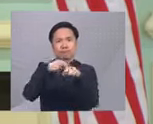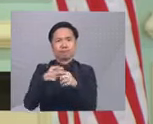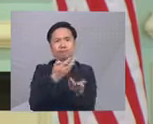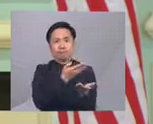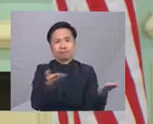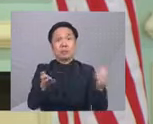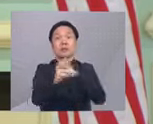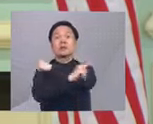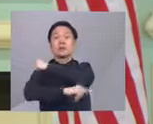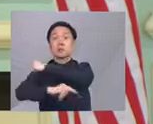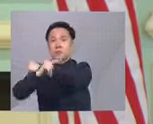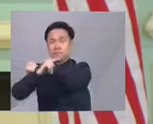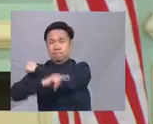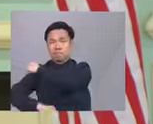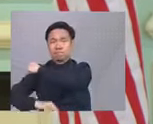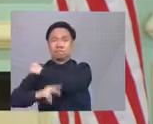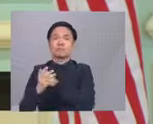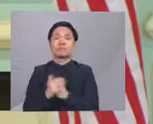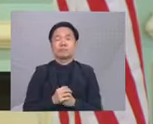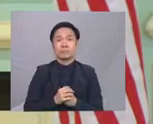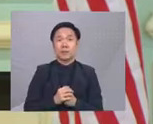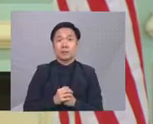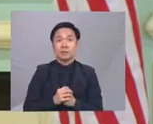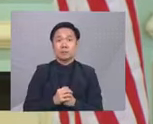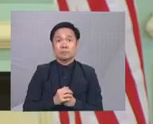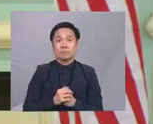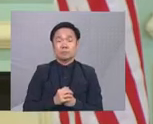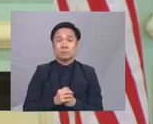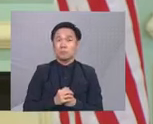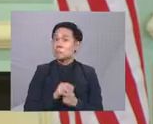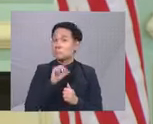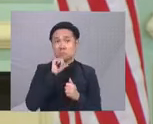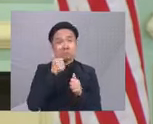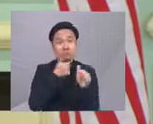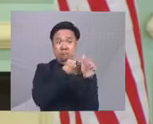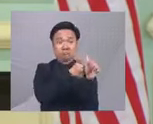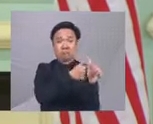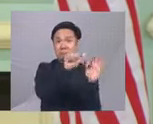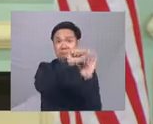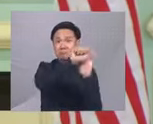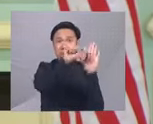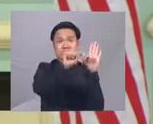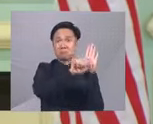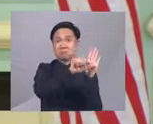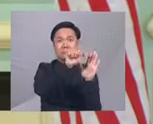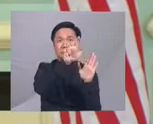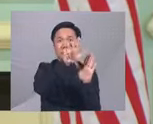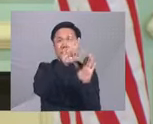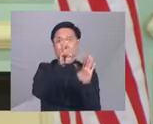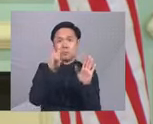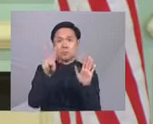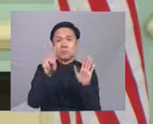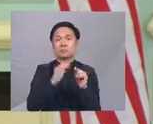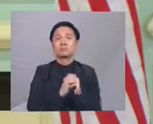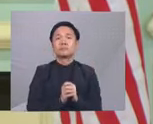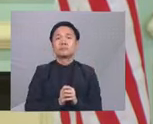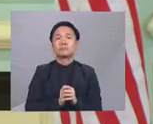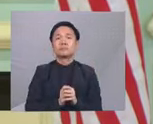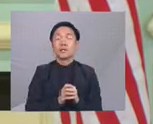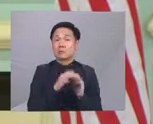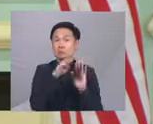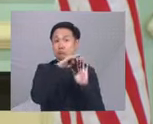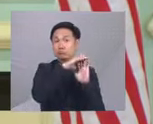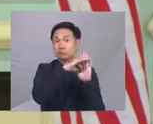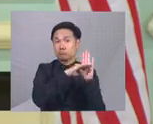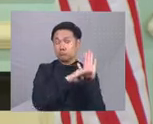ianya bertentangan dengan SOP dan juga Akta 342 yang telah pun diperkenalkan dan juga peraturan-peraturan